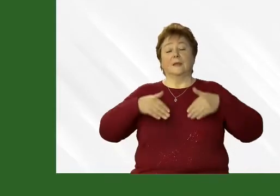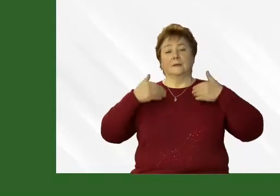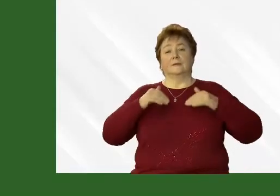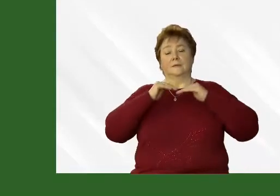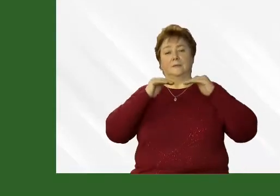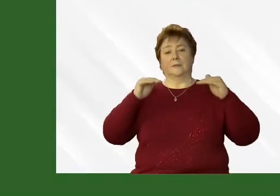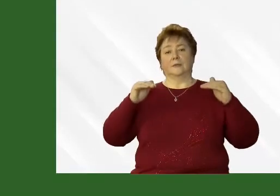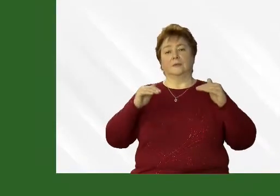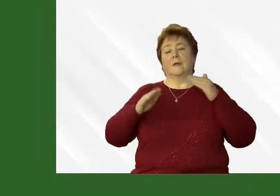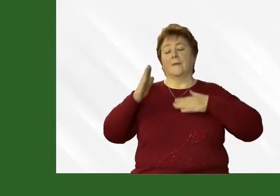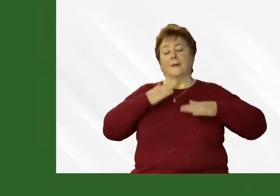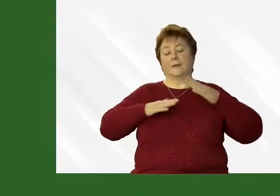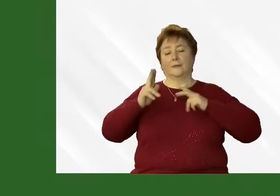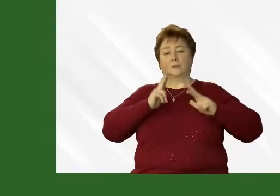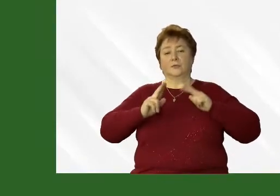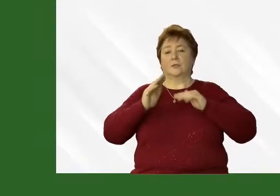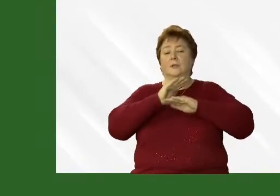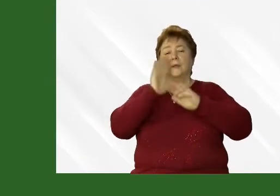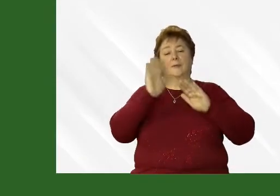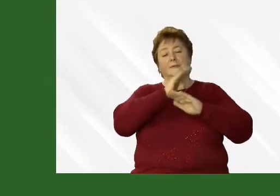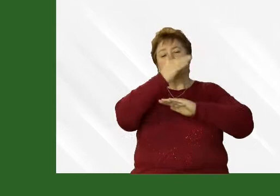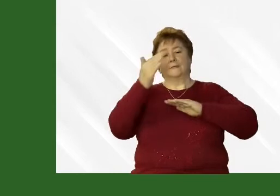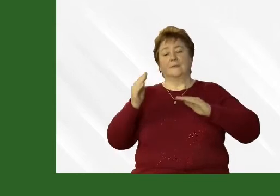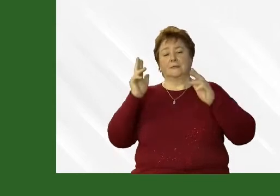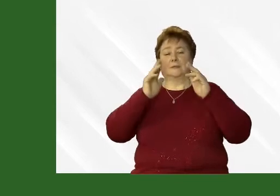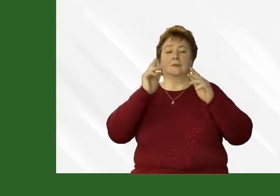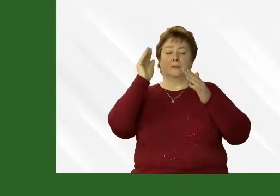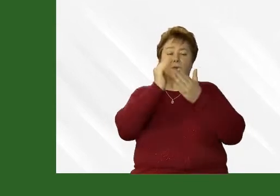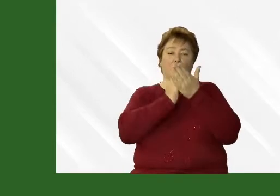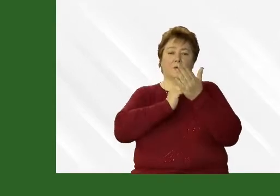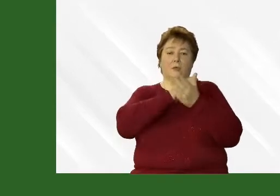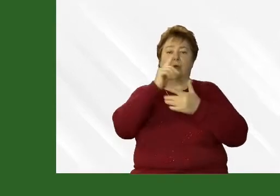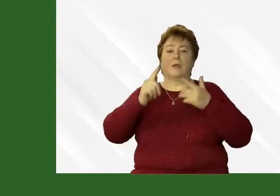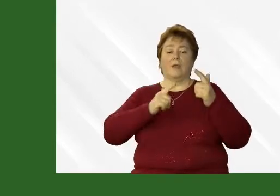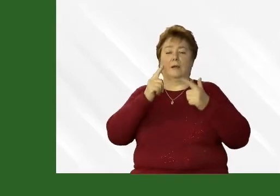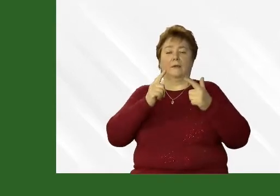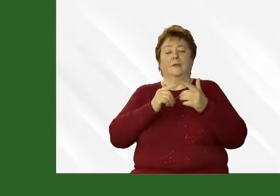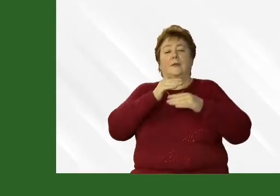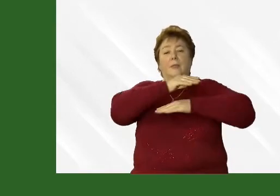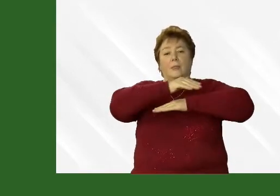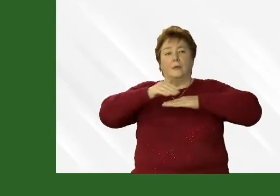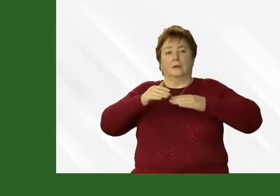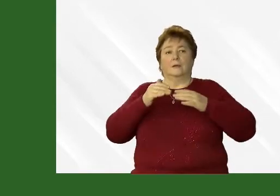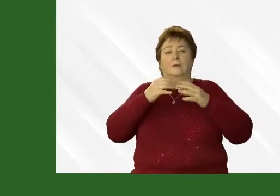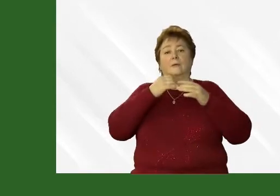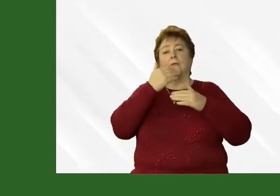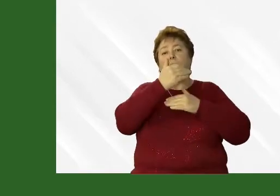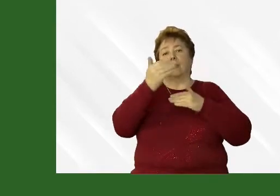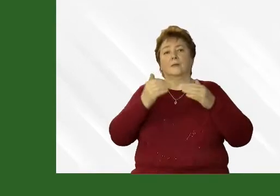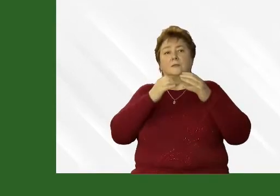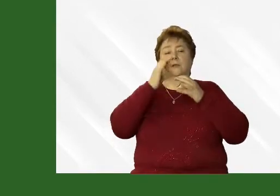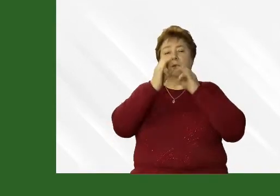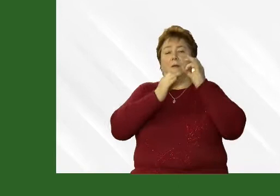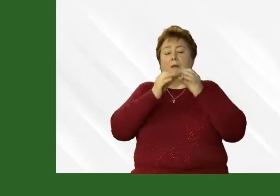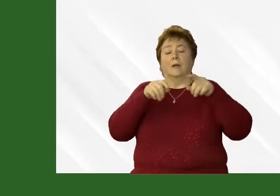Здравствуйте, ребята! Я рада приветствовать вас на уроке географии. На краю нашей планеты